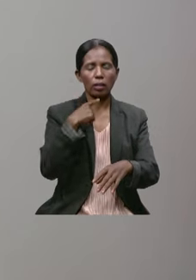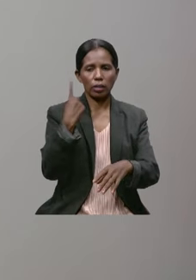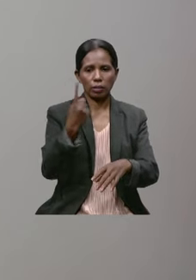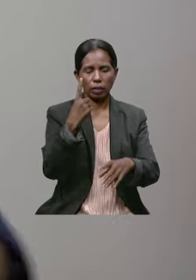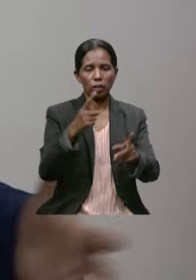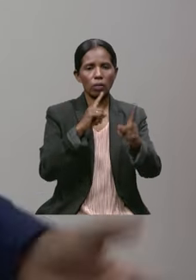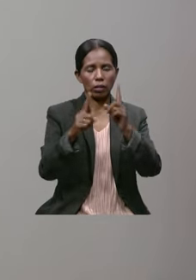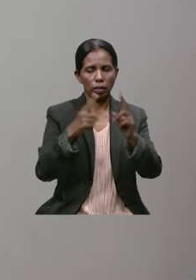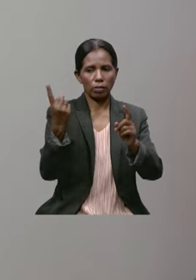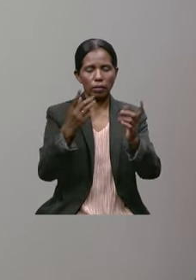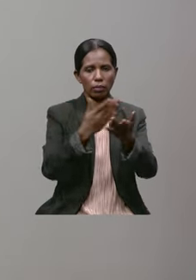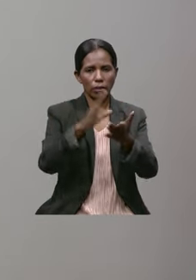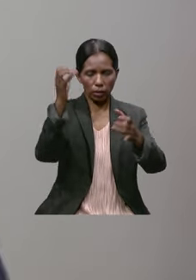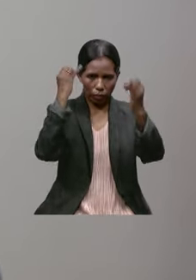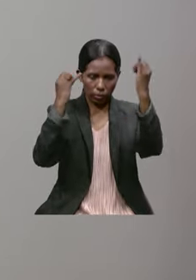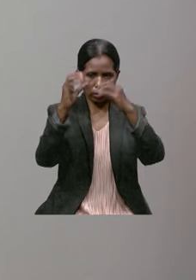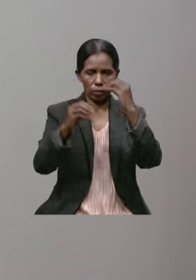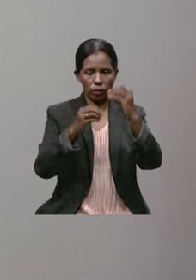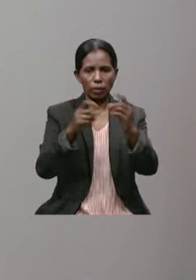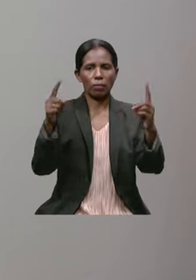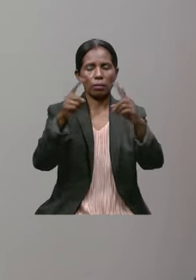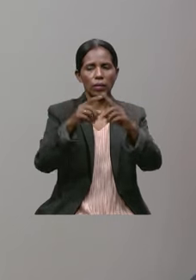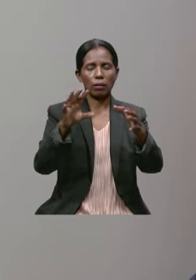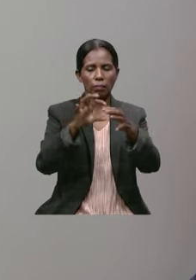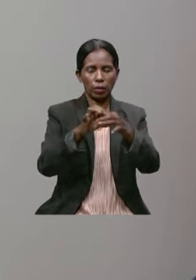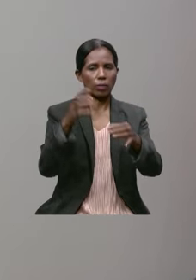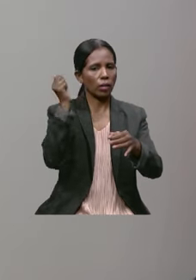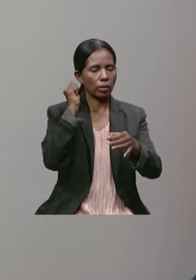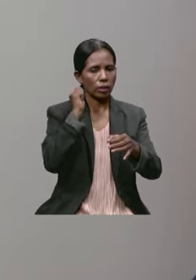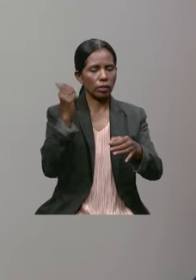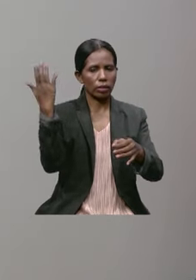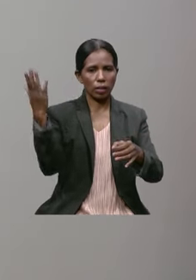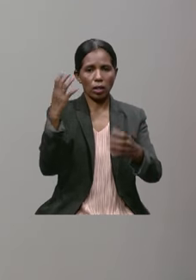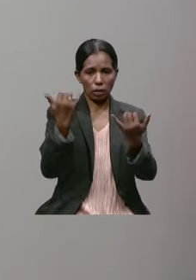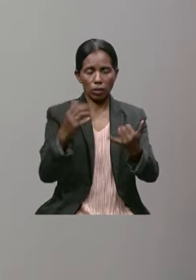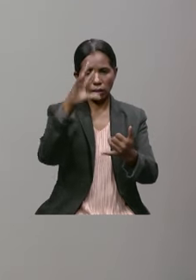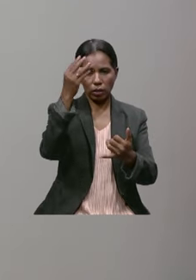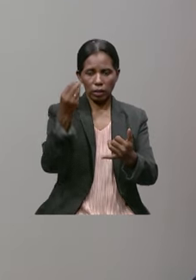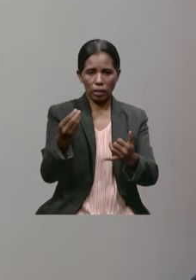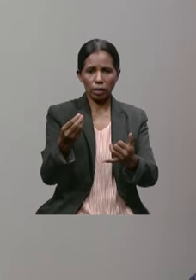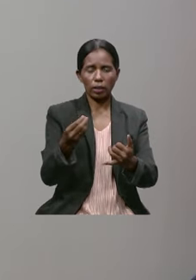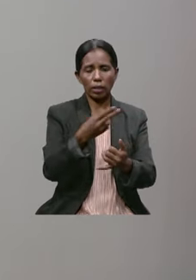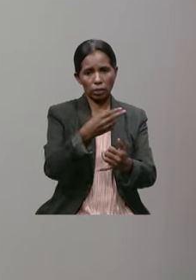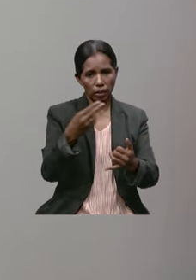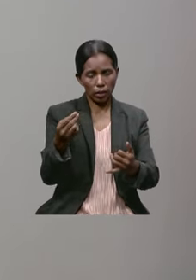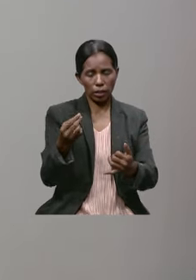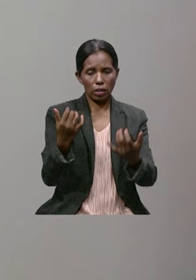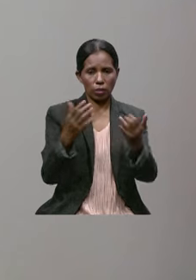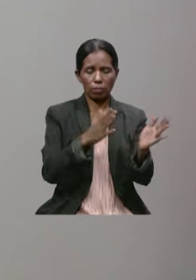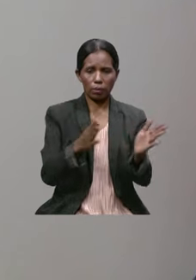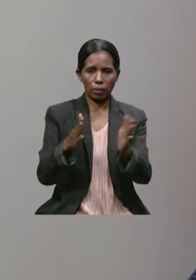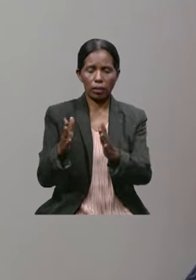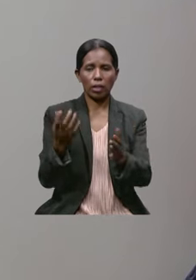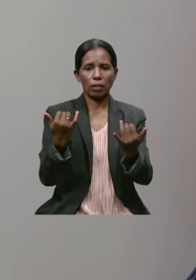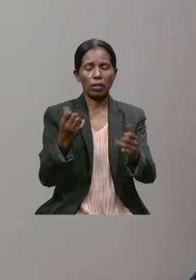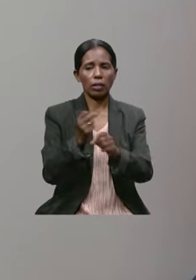ini ne hodi partida informasaun ba itenya membro asian sian nebe maka orang Jakarta i perpasau itu satu hal investimento kuasi